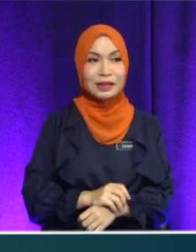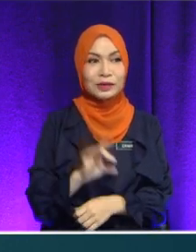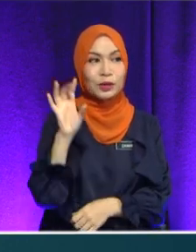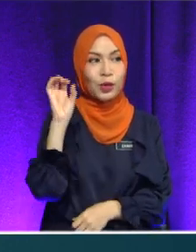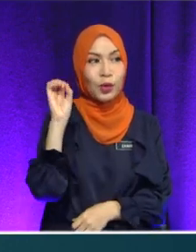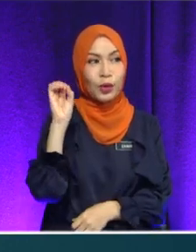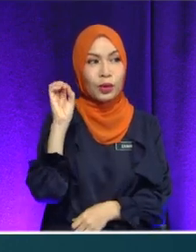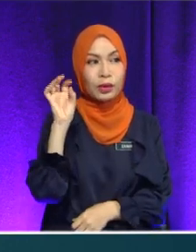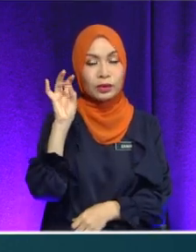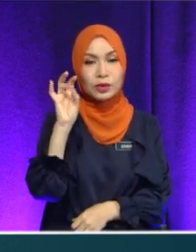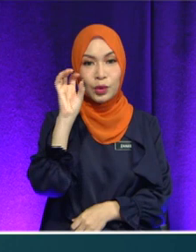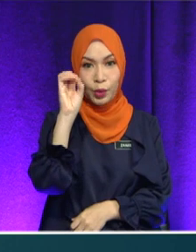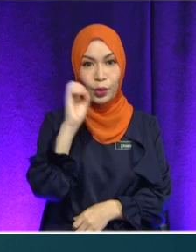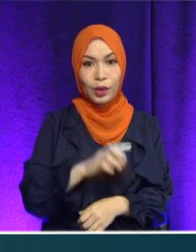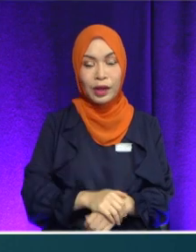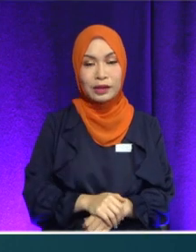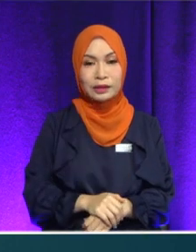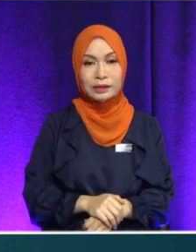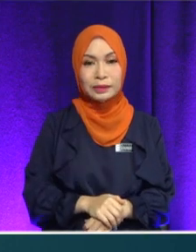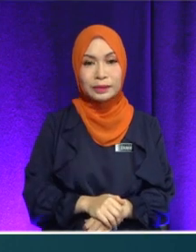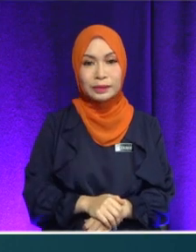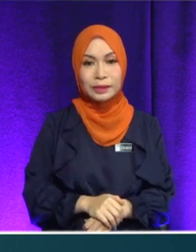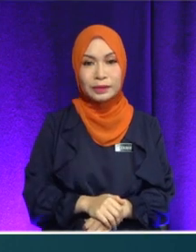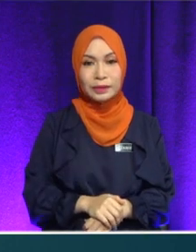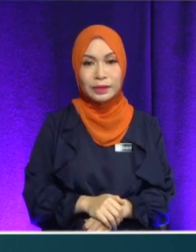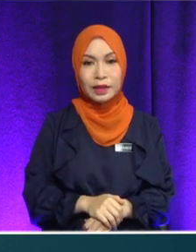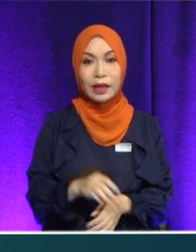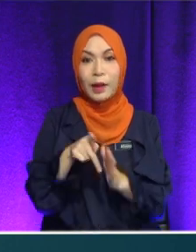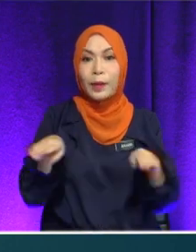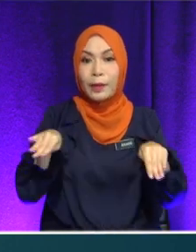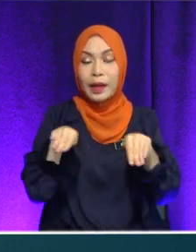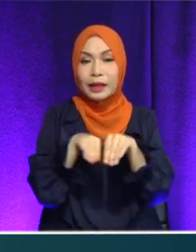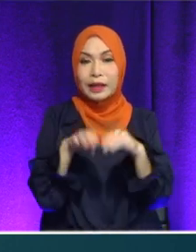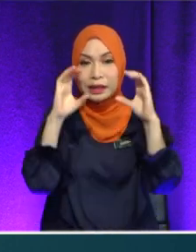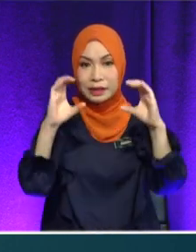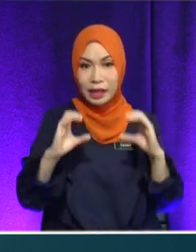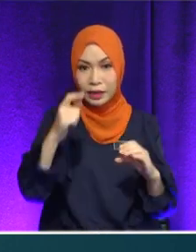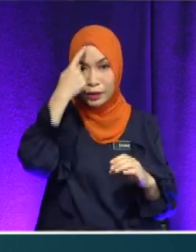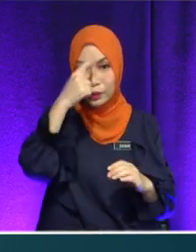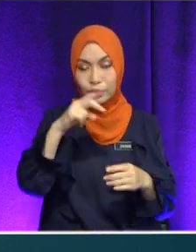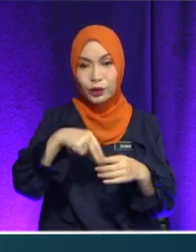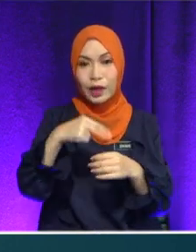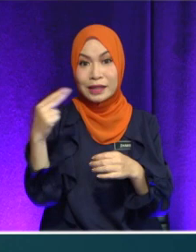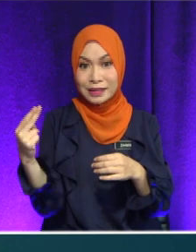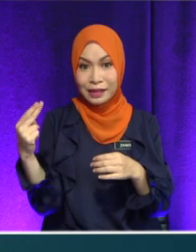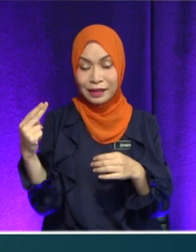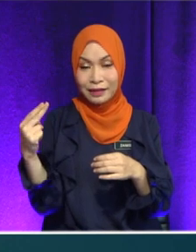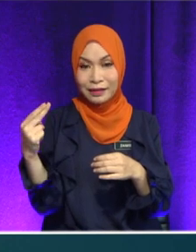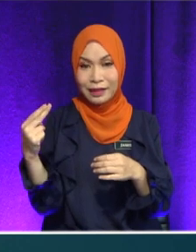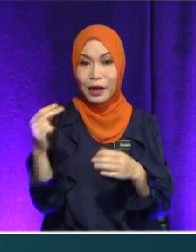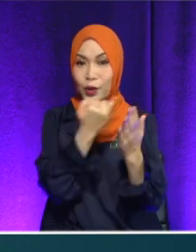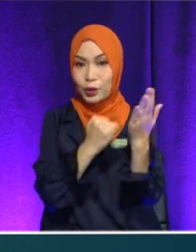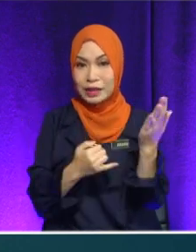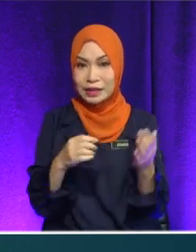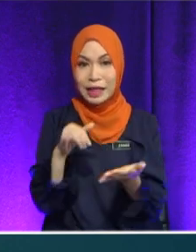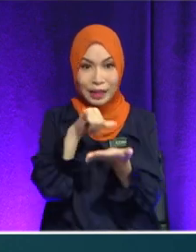dan juga berbagai gaya dan juga berbagai kaidah untuk memastikan itu telah dieksplorasi tersebut telah di